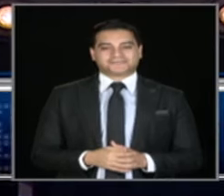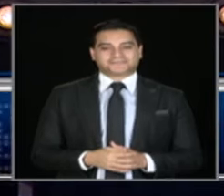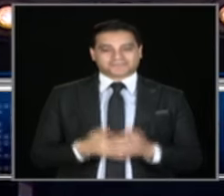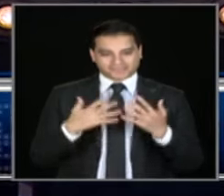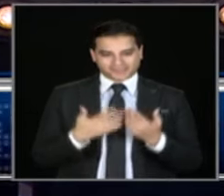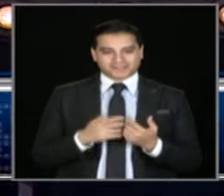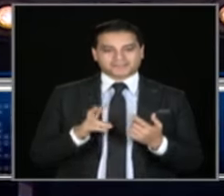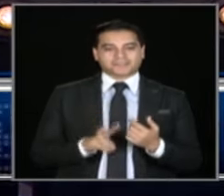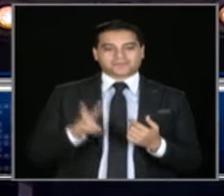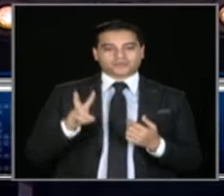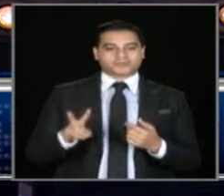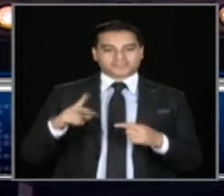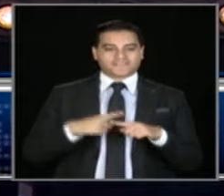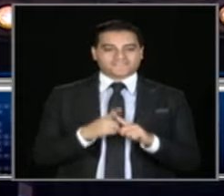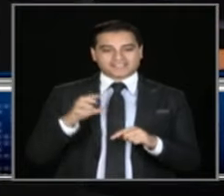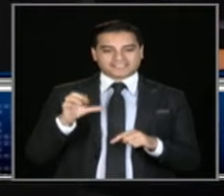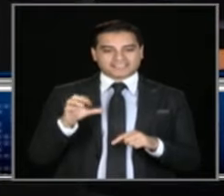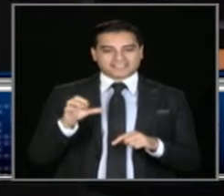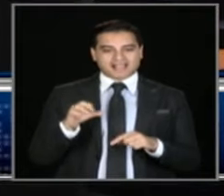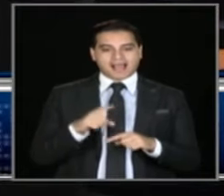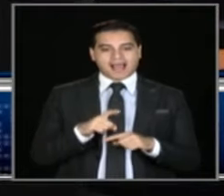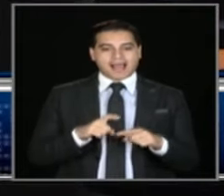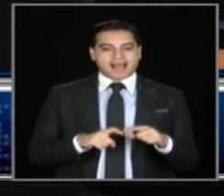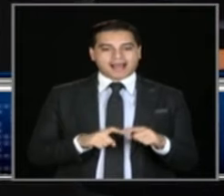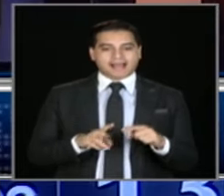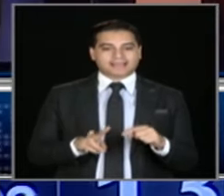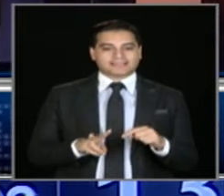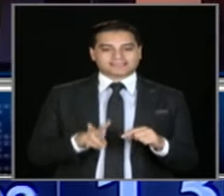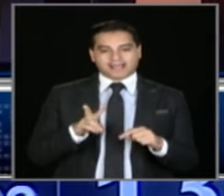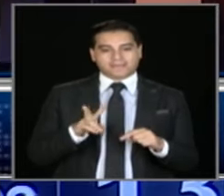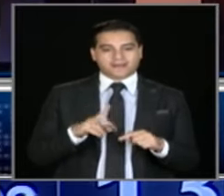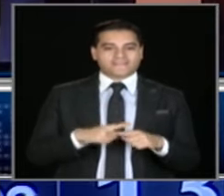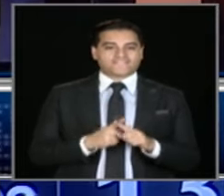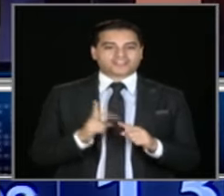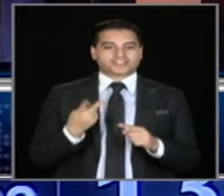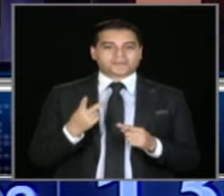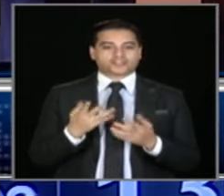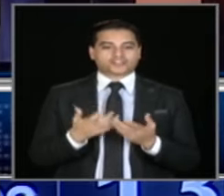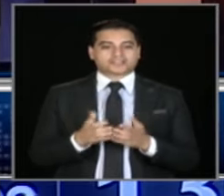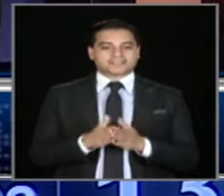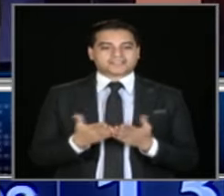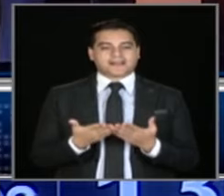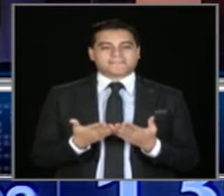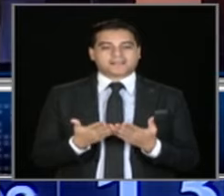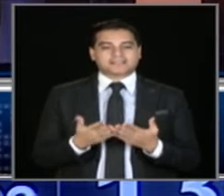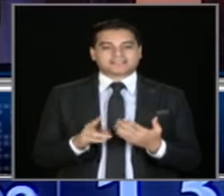حل مسألة الآتية: 77 في 9 على 7 في 17 يساوي كام؟